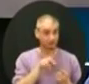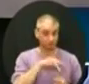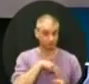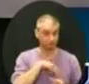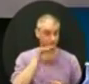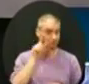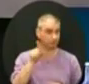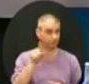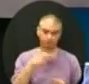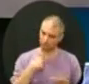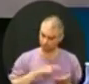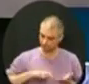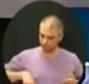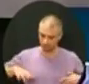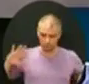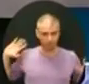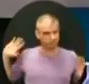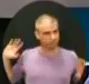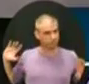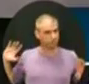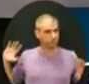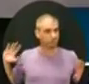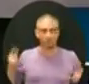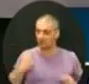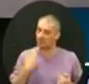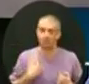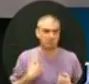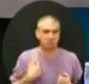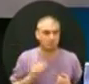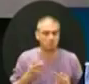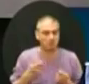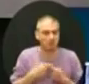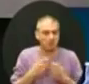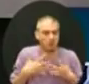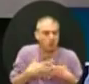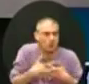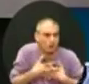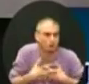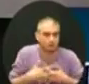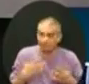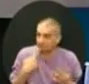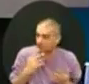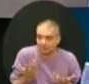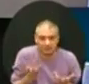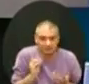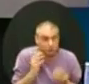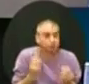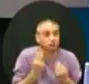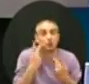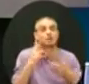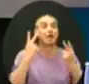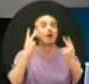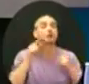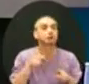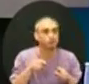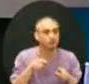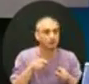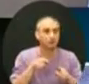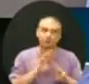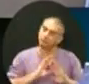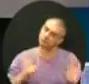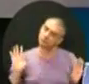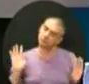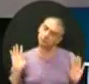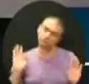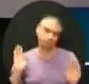עליך, אני פורש. ככה אמרתי לו. אז הוא אמר לי, מה בקטע של קואליציה? אמרתי לו, אם יש משהו יותר חשוב מזה, אז